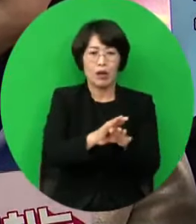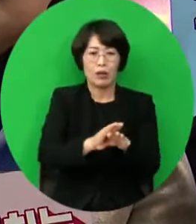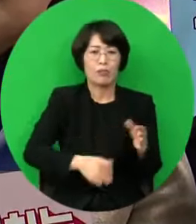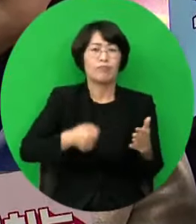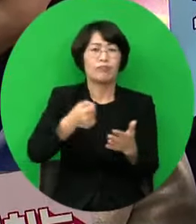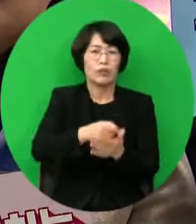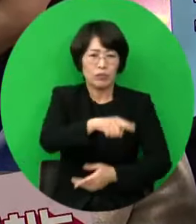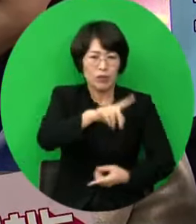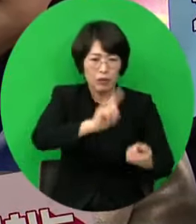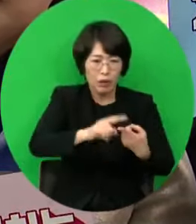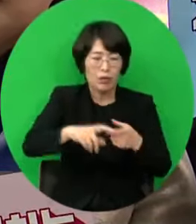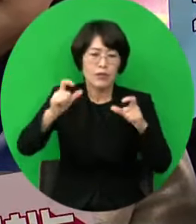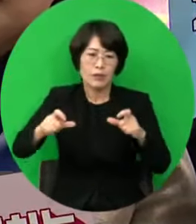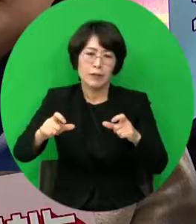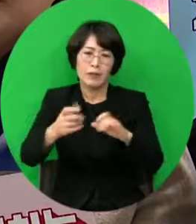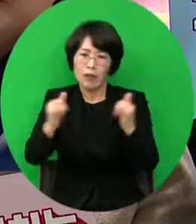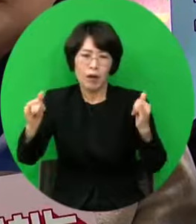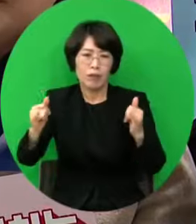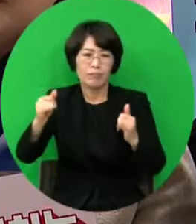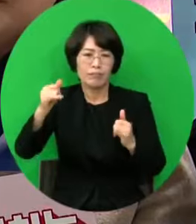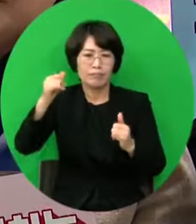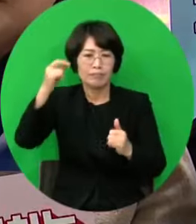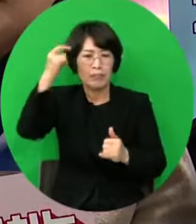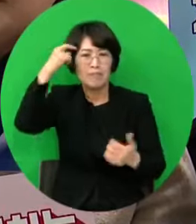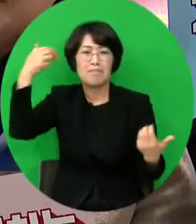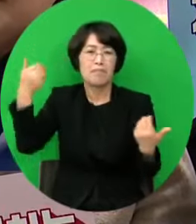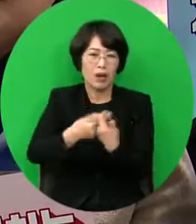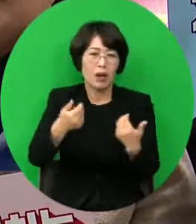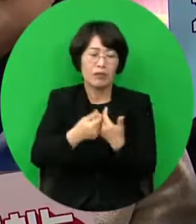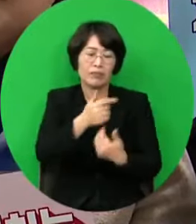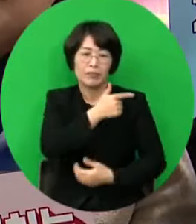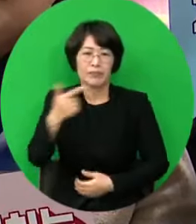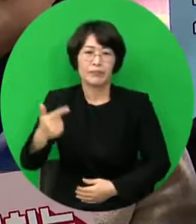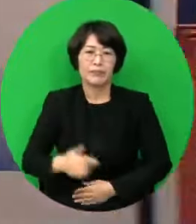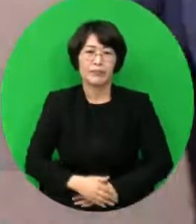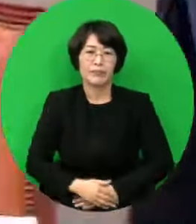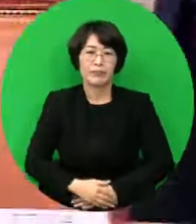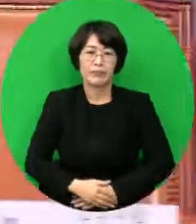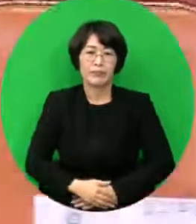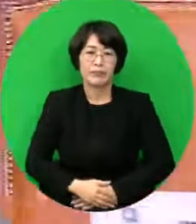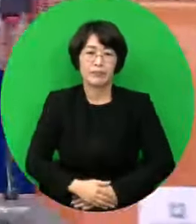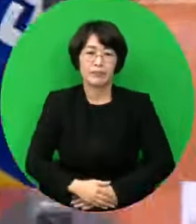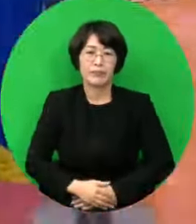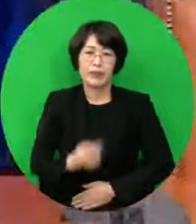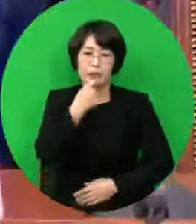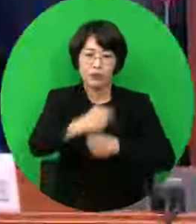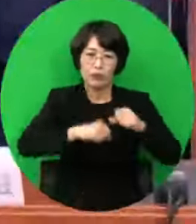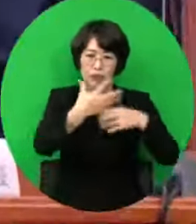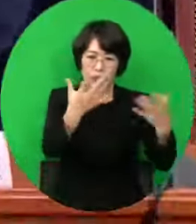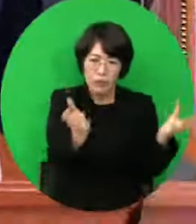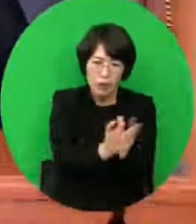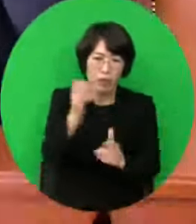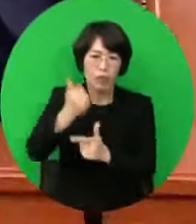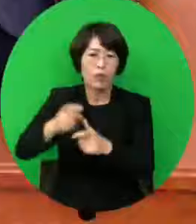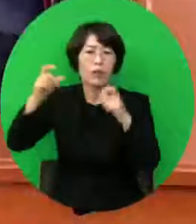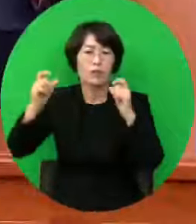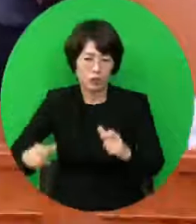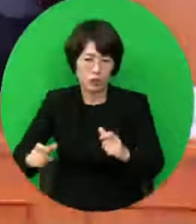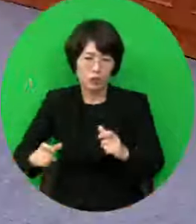역행은 지역 민심의 거센 반발을 불러올 것이다 민주당은 호남에서